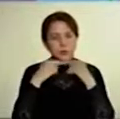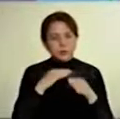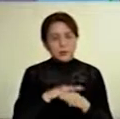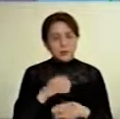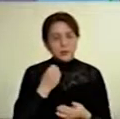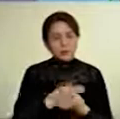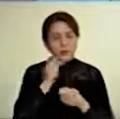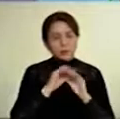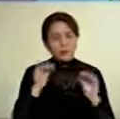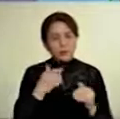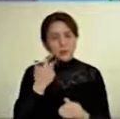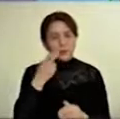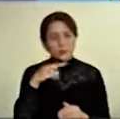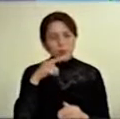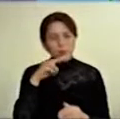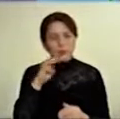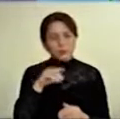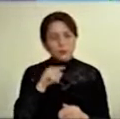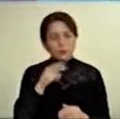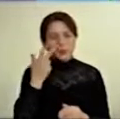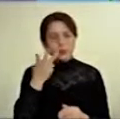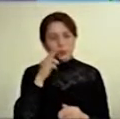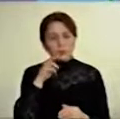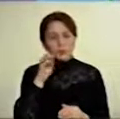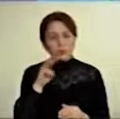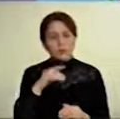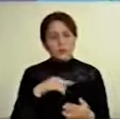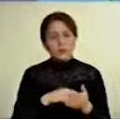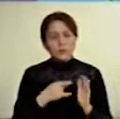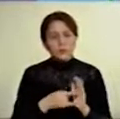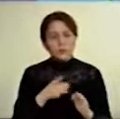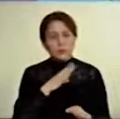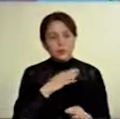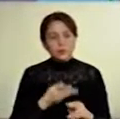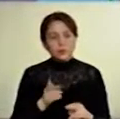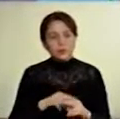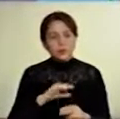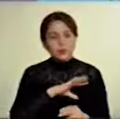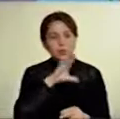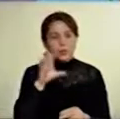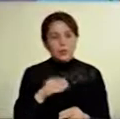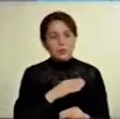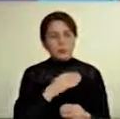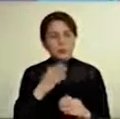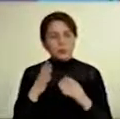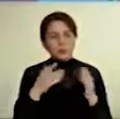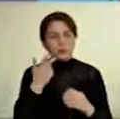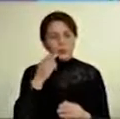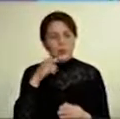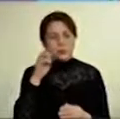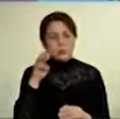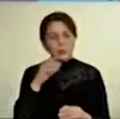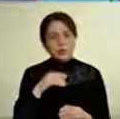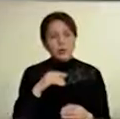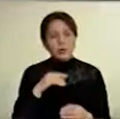o'quvchilar. 3 desimetr. Bu 3 desimetr kvadrat bo'lganligi uchun hamma tomoni 3 desimetrga, ya'ni